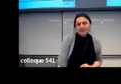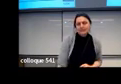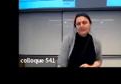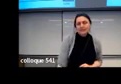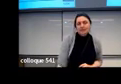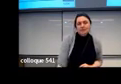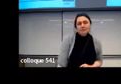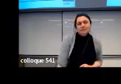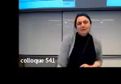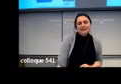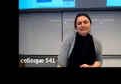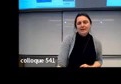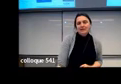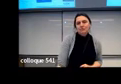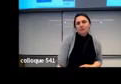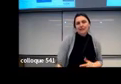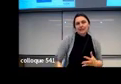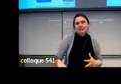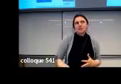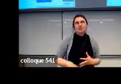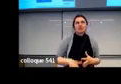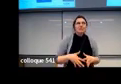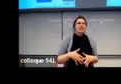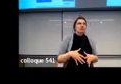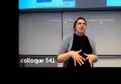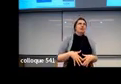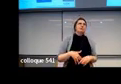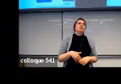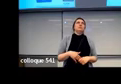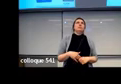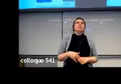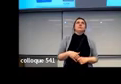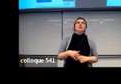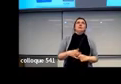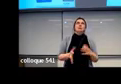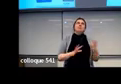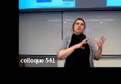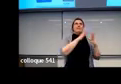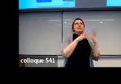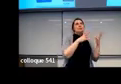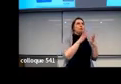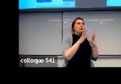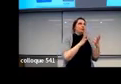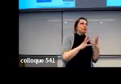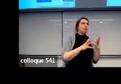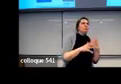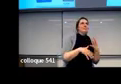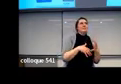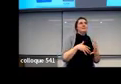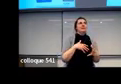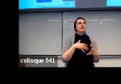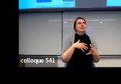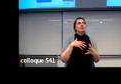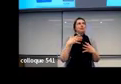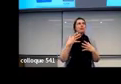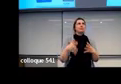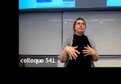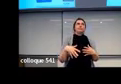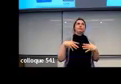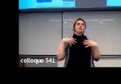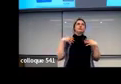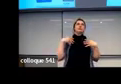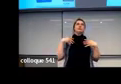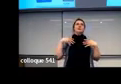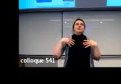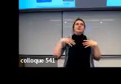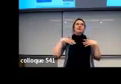dans un article. Puis ben, ça vient soulever la question, OK, ben c'est quoi dans une. Il y avait des zones de flou, mais en même temps, là, je vois